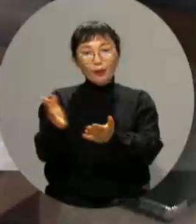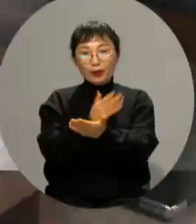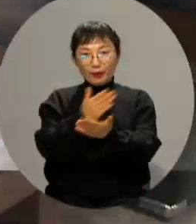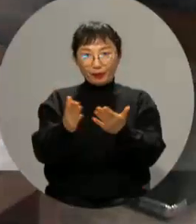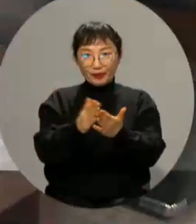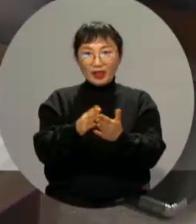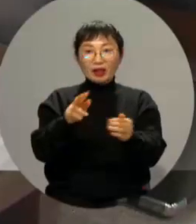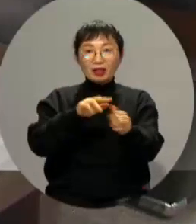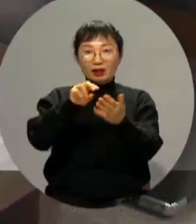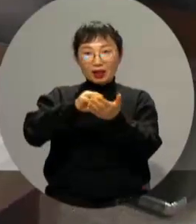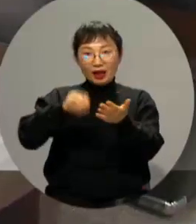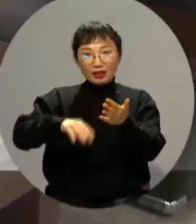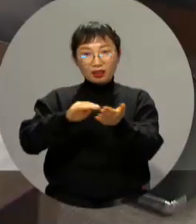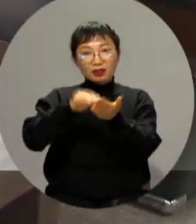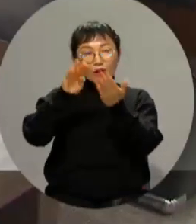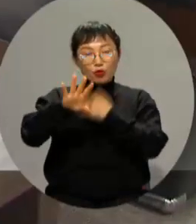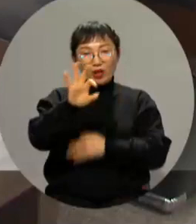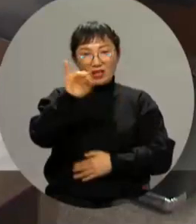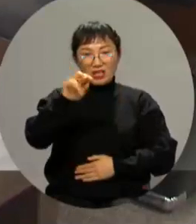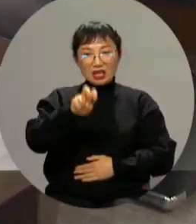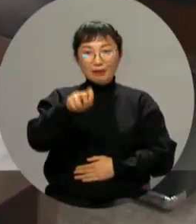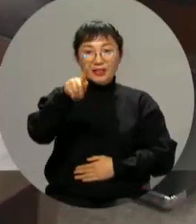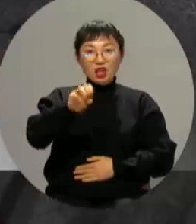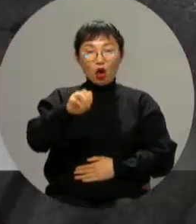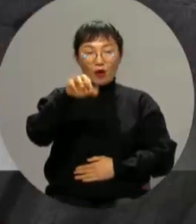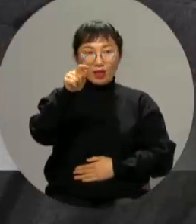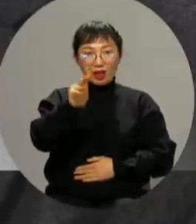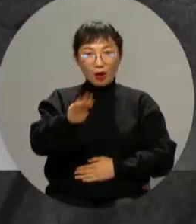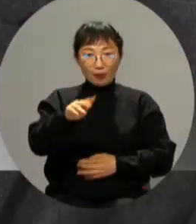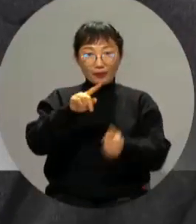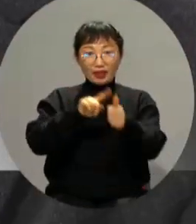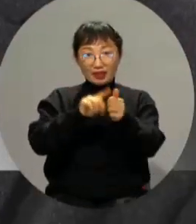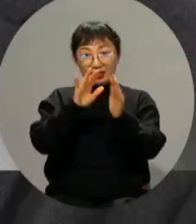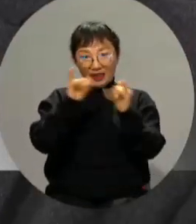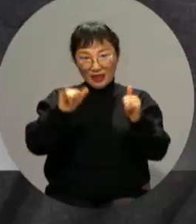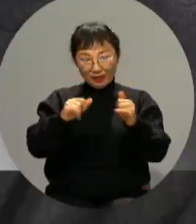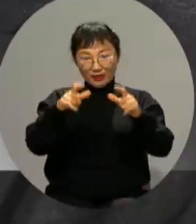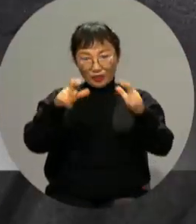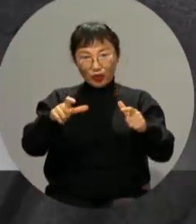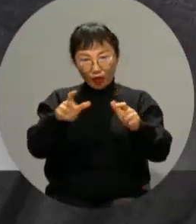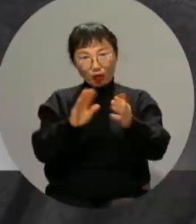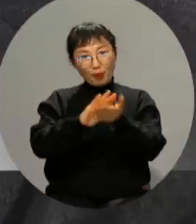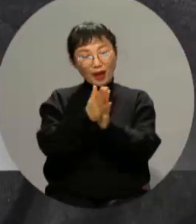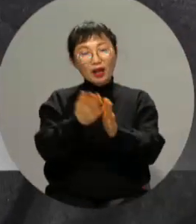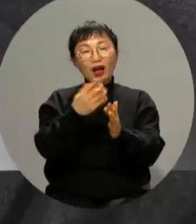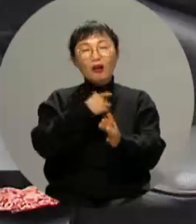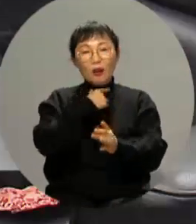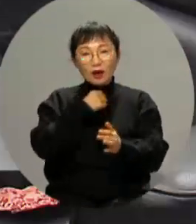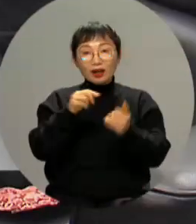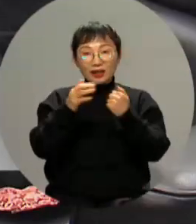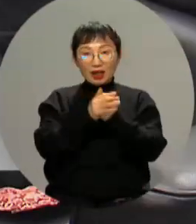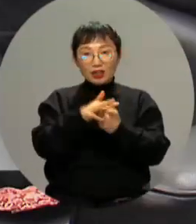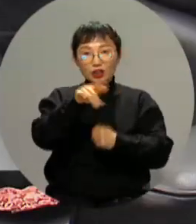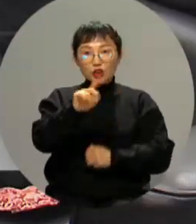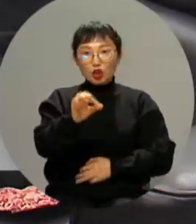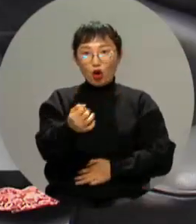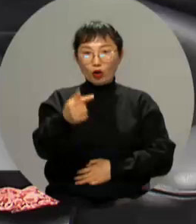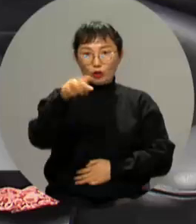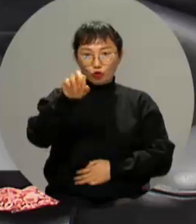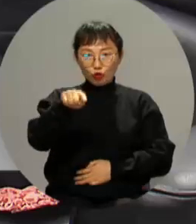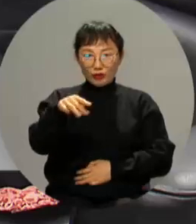출마를 고심하고 있는 민주당 임정혁 전 완주군수와 지역구 전환을 노리는 국민의 힘 정운천 의원 모두